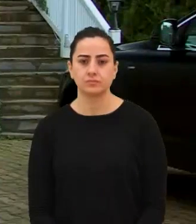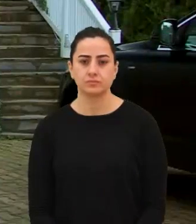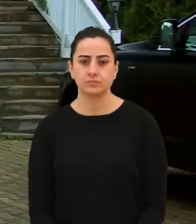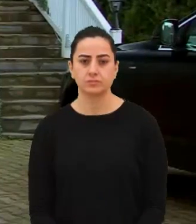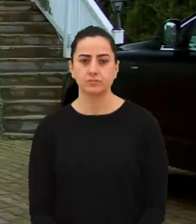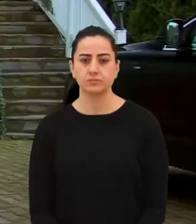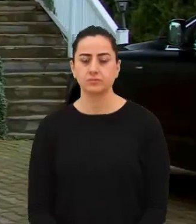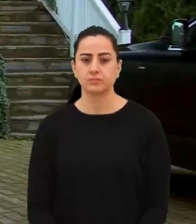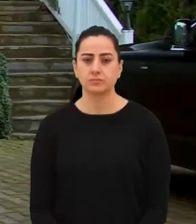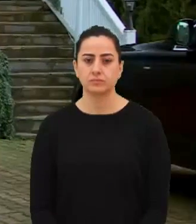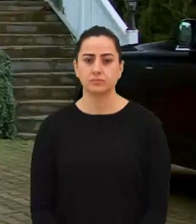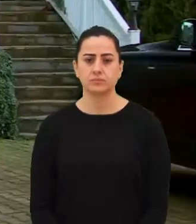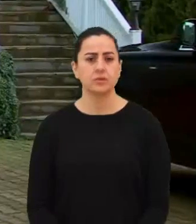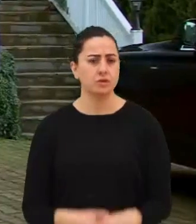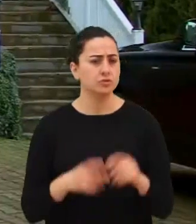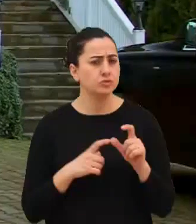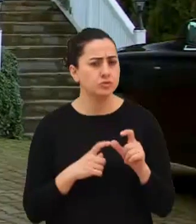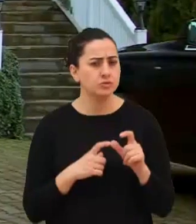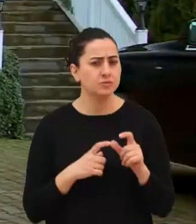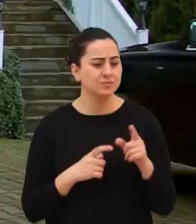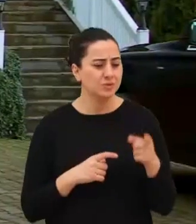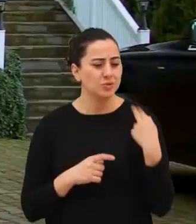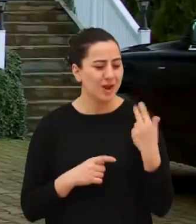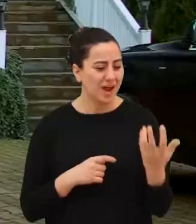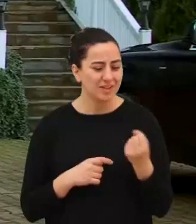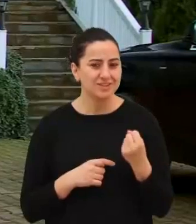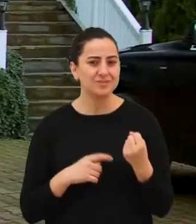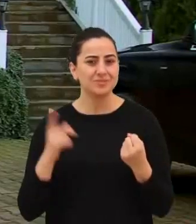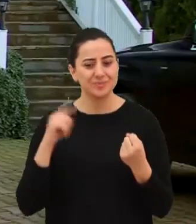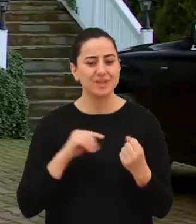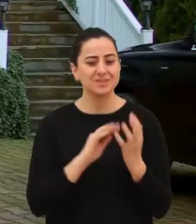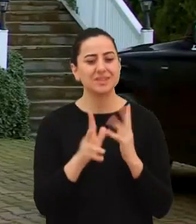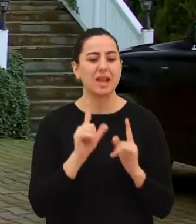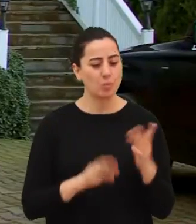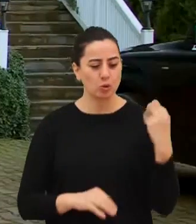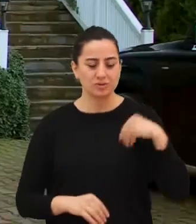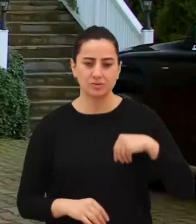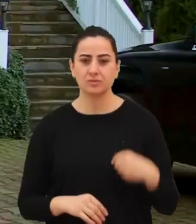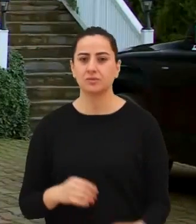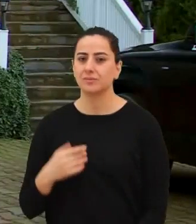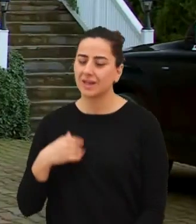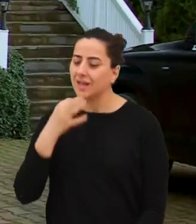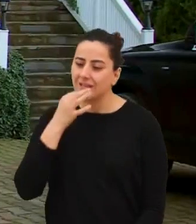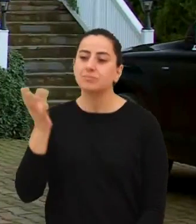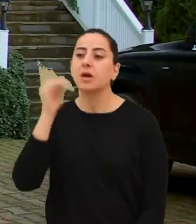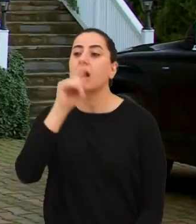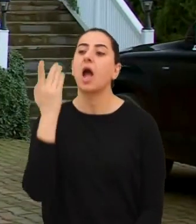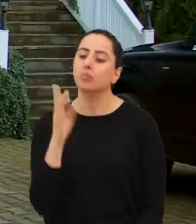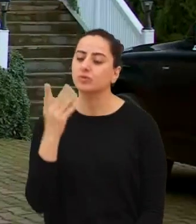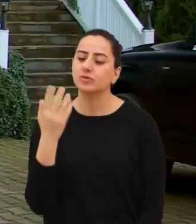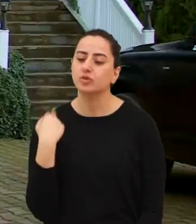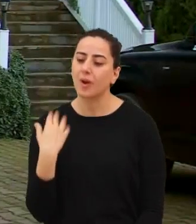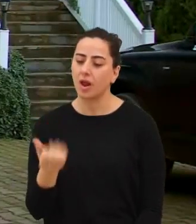Şükrü. Ha. Ya şuradan bir numara alsam da bir daha geldiğimde sıraya girmesem. Sırf senin için yapıyorum, başkasına yapmam ha.